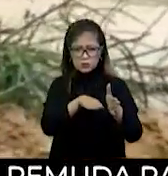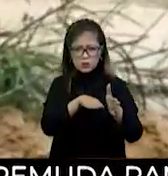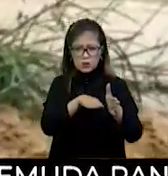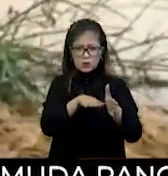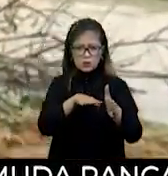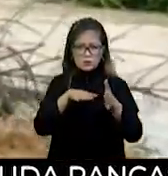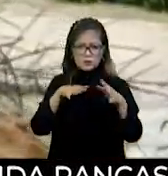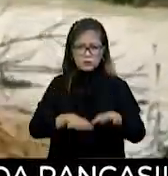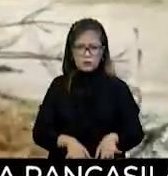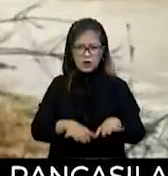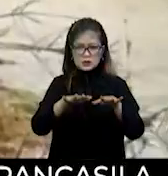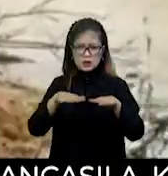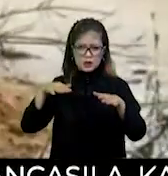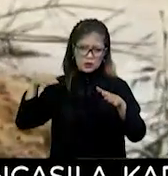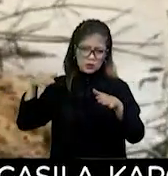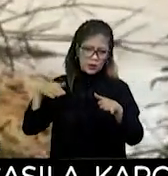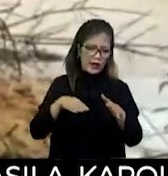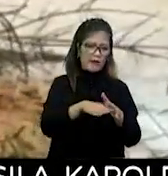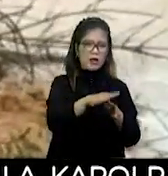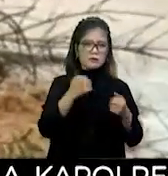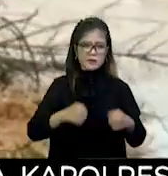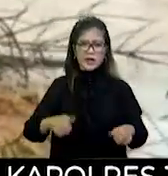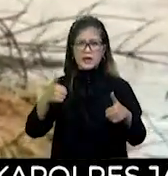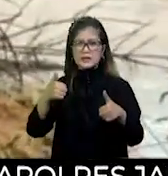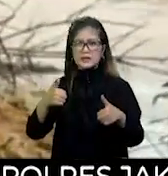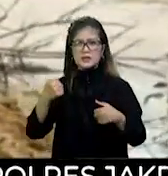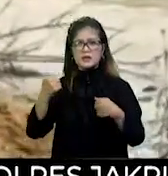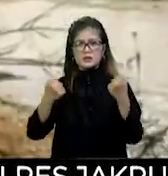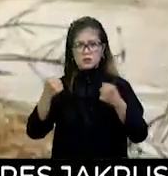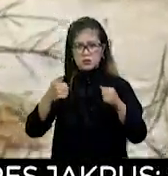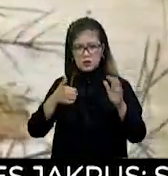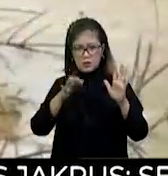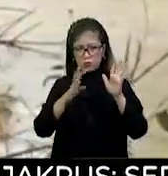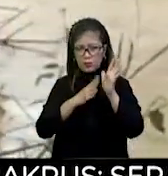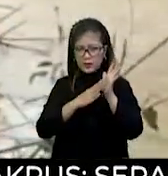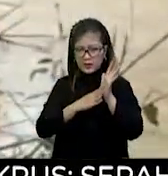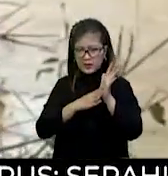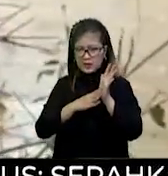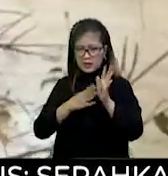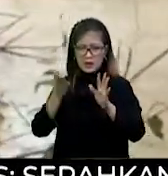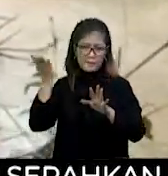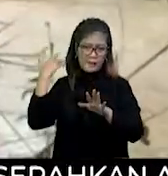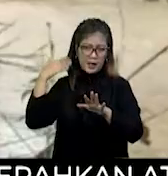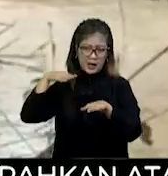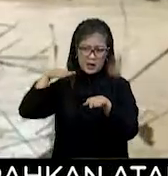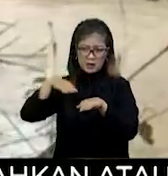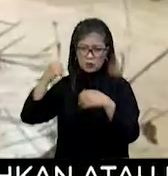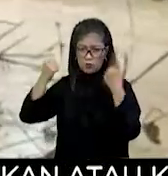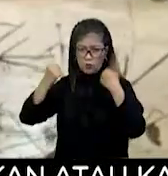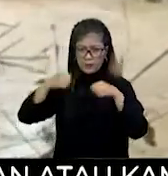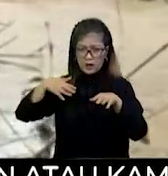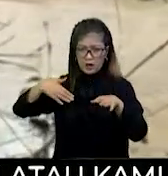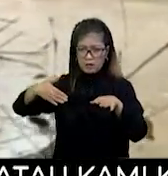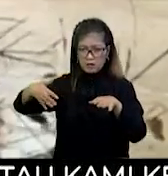meter. Namun ketika mobil berjalan sekitar 60 meter, tiba-tiba bagian belakang mobil terseret arus banjir dan terbawa